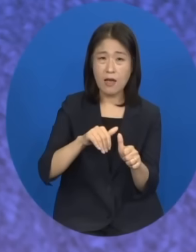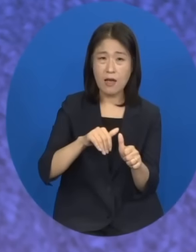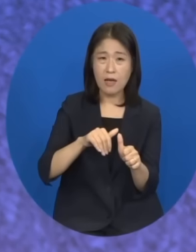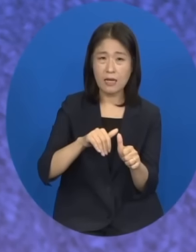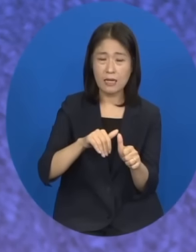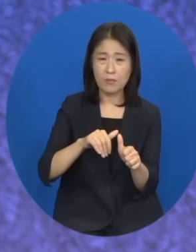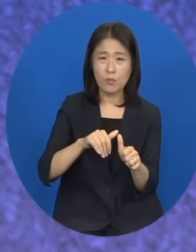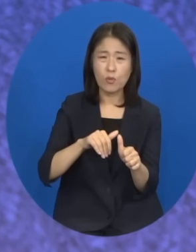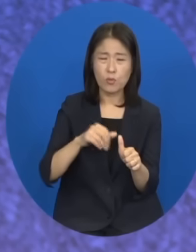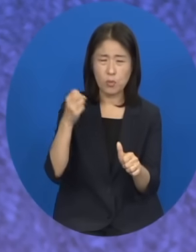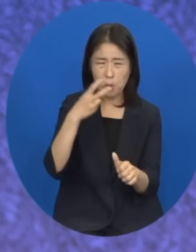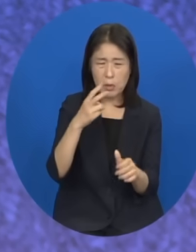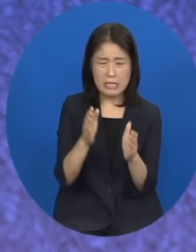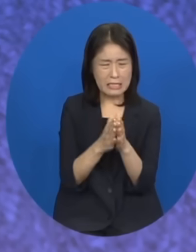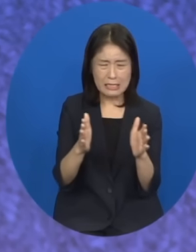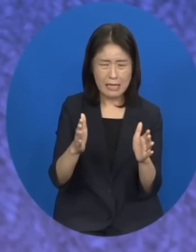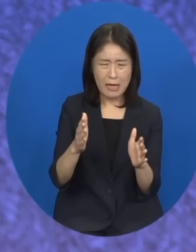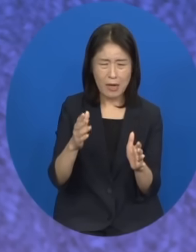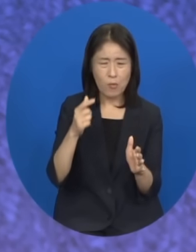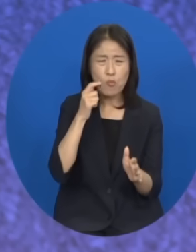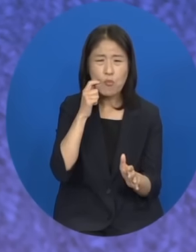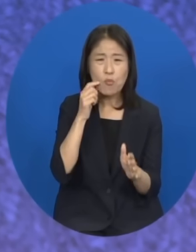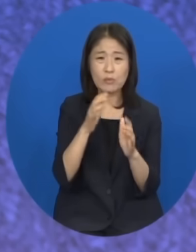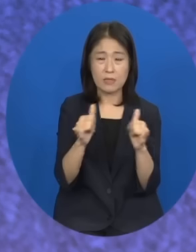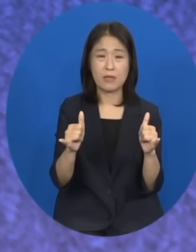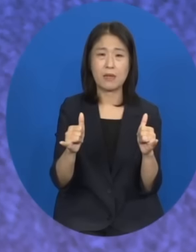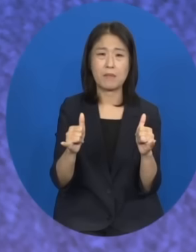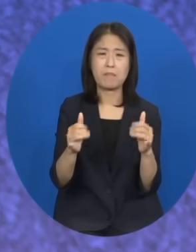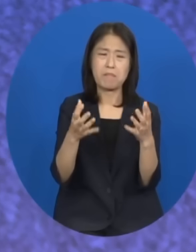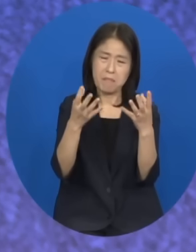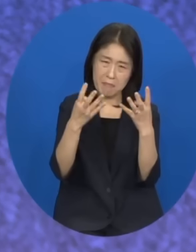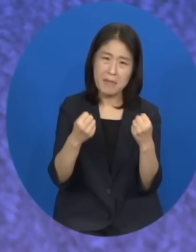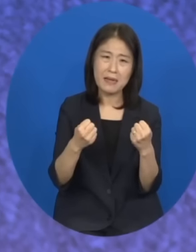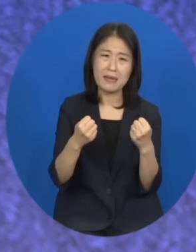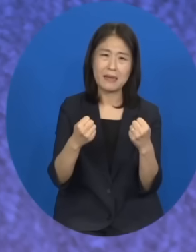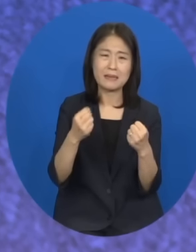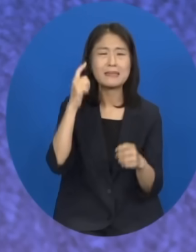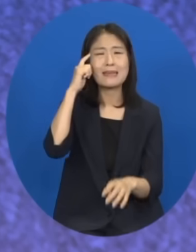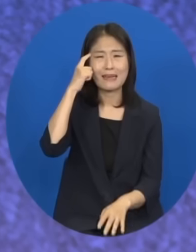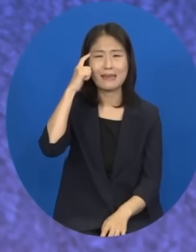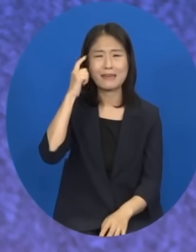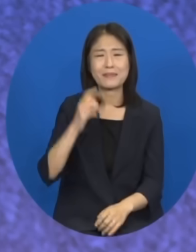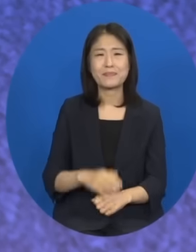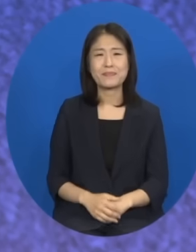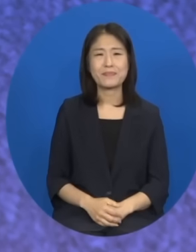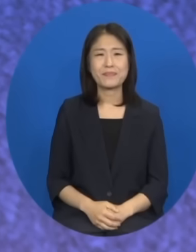시작도 못하시는 분들도 많이 있을 거라고 생각이 듭니다.